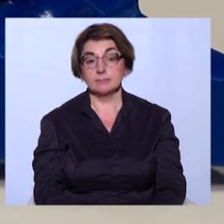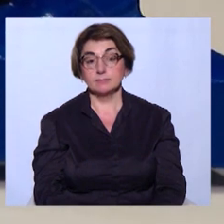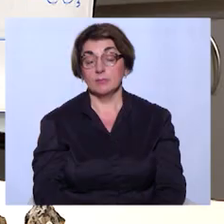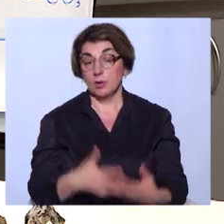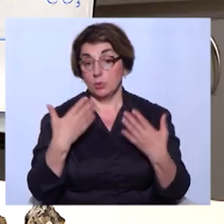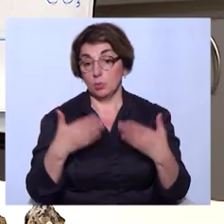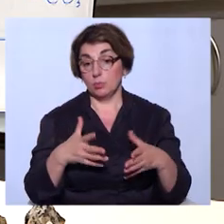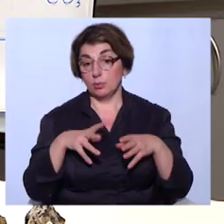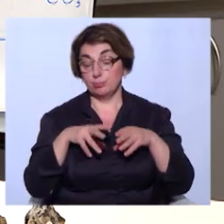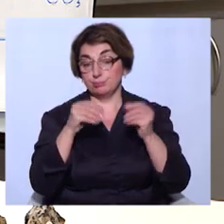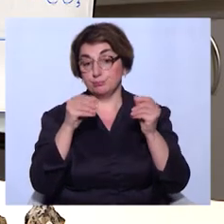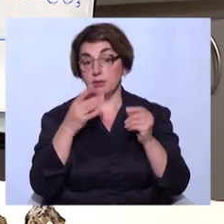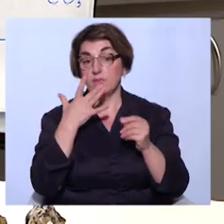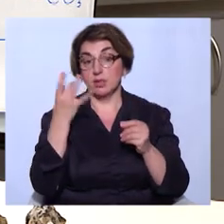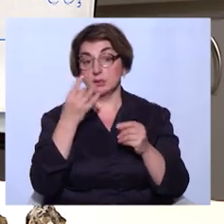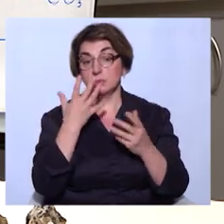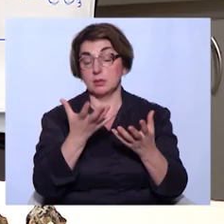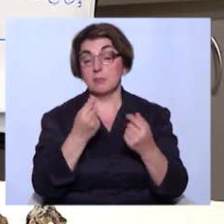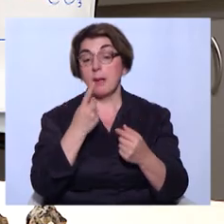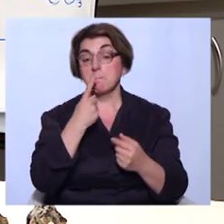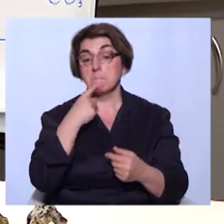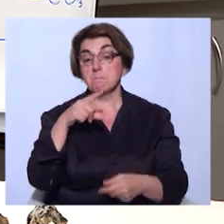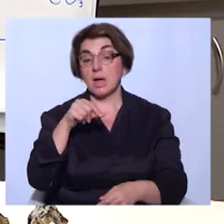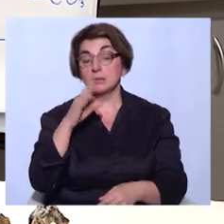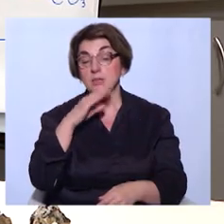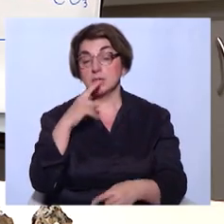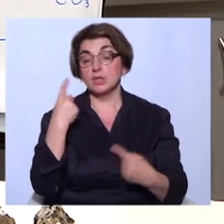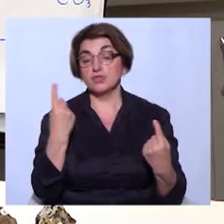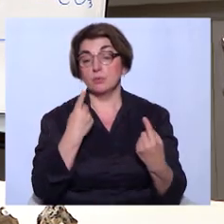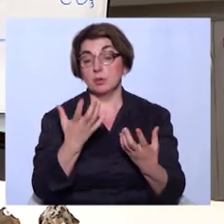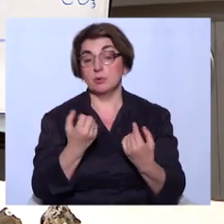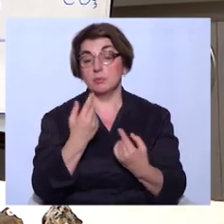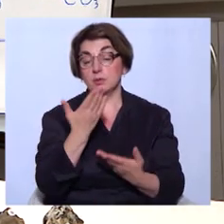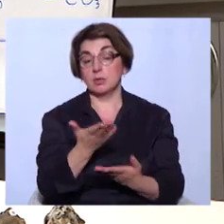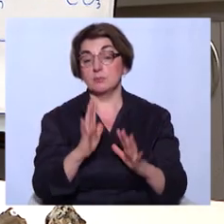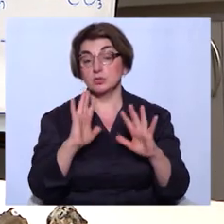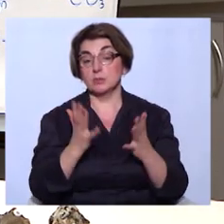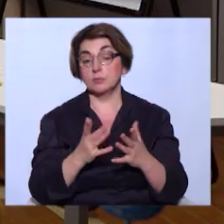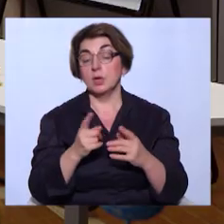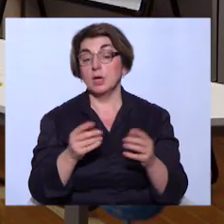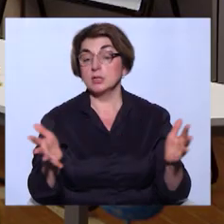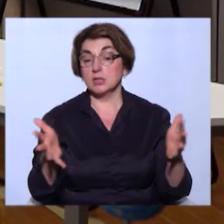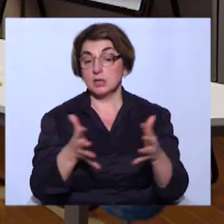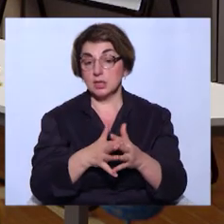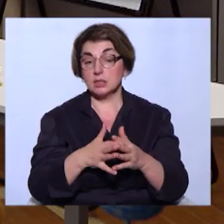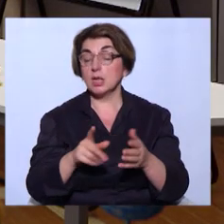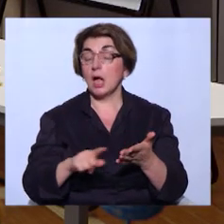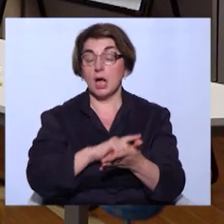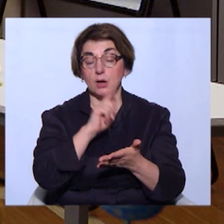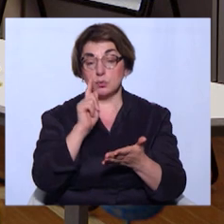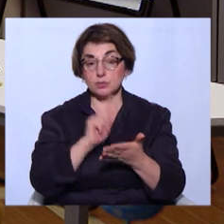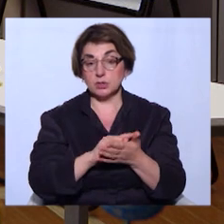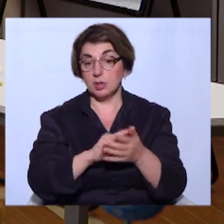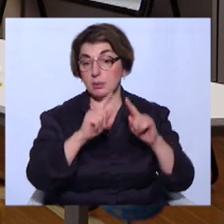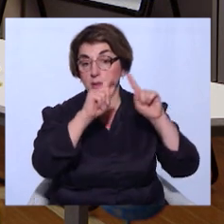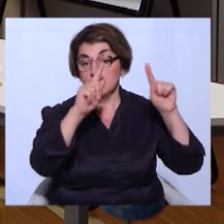გავანეიტრალეთ და მარილი და წყალი მივიღეთ ამ შემთხვევაში. ეს რეაქციაც გადამაქვს დაფაზე,